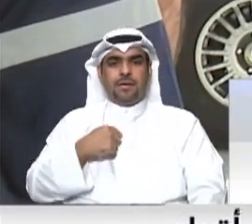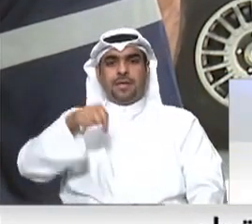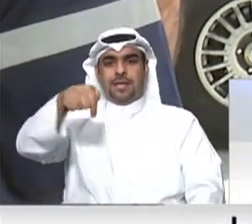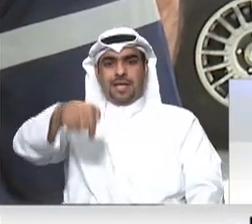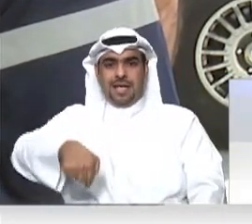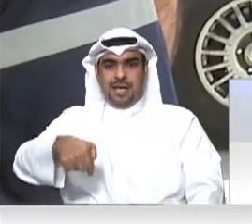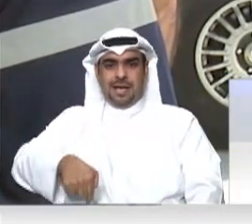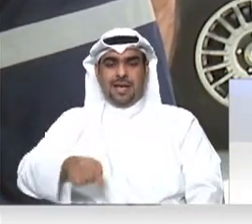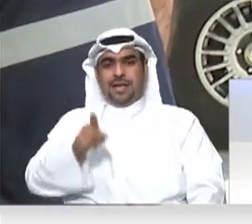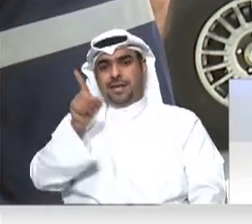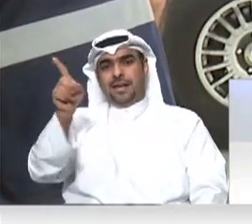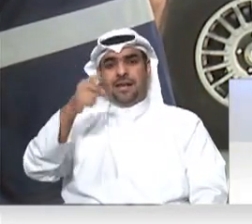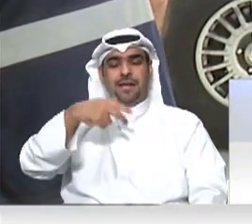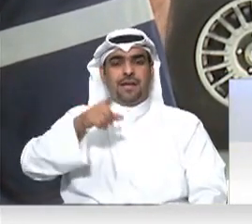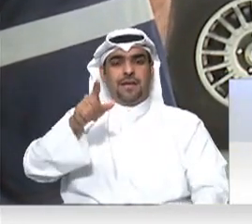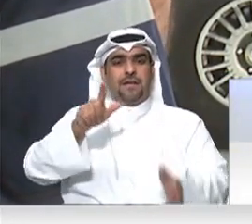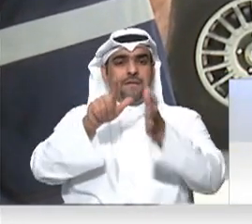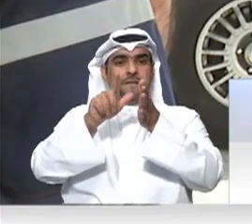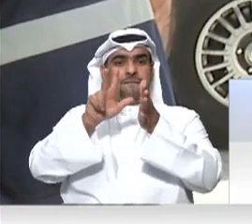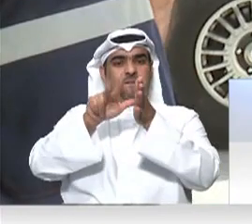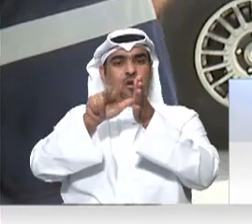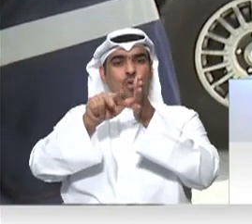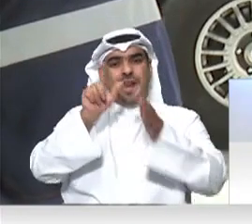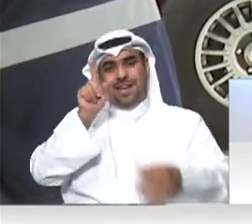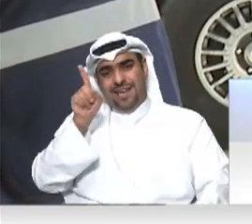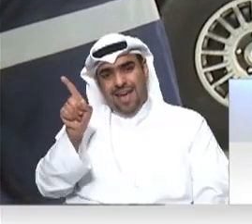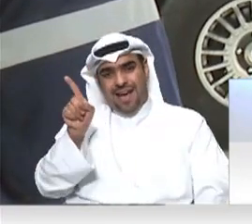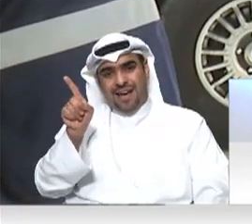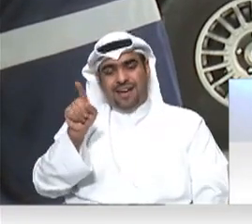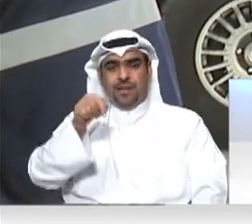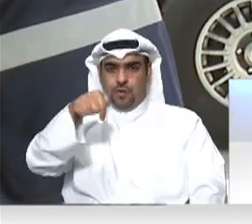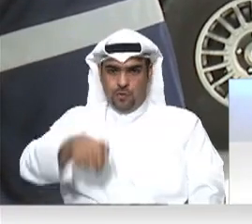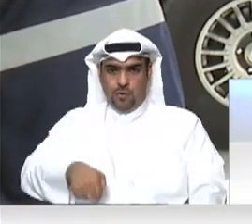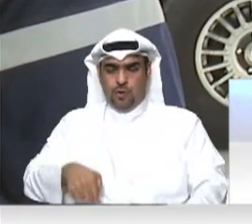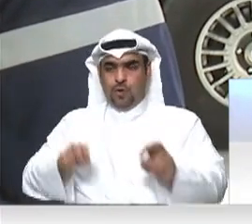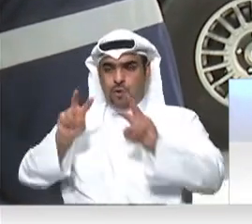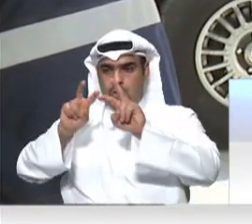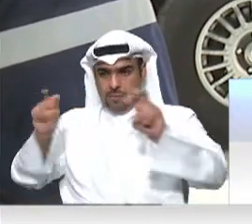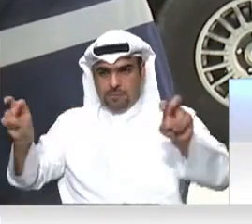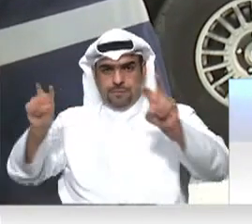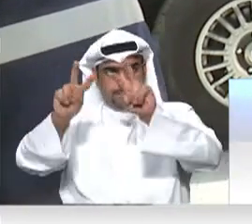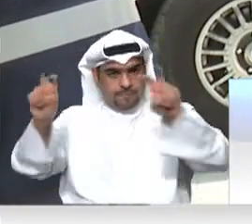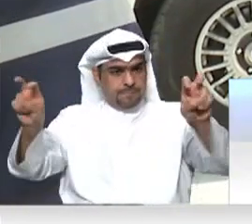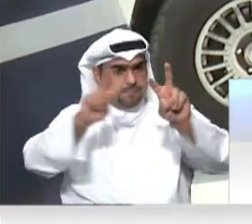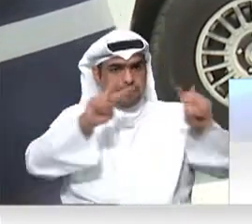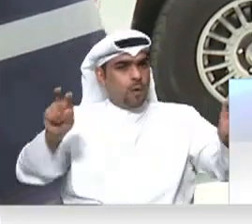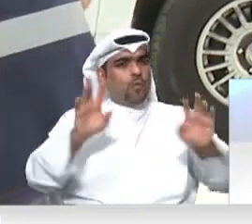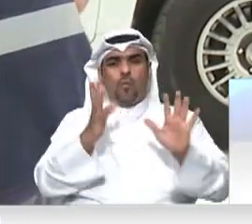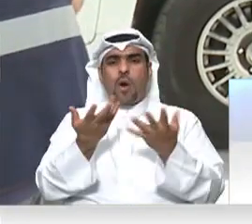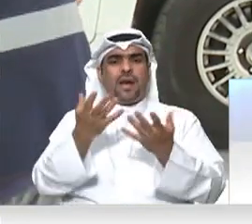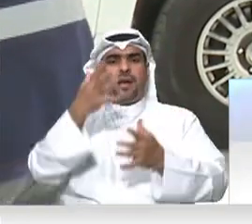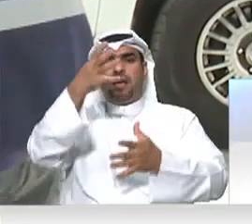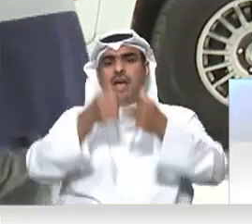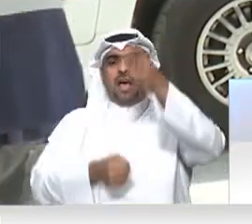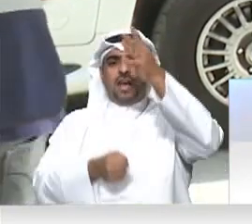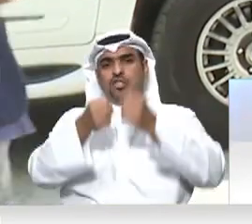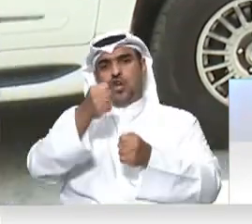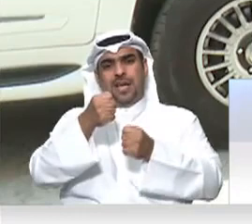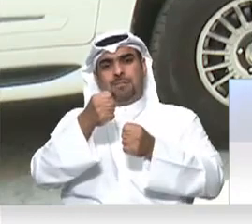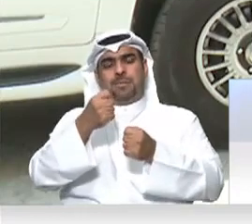بلدية الفروانية، قمنا اليوم بجولة ميدانية في منطقة جليب الشيوخ لمتابعة أعمال شركات